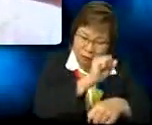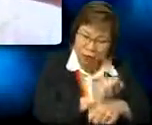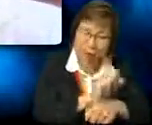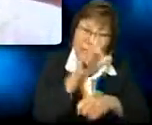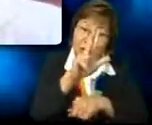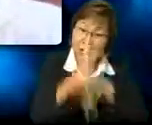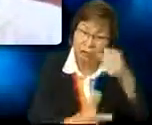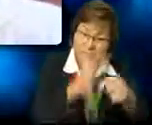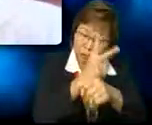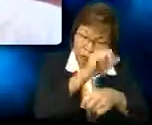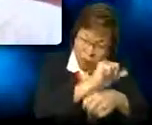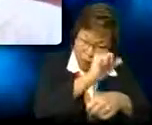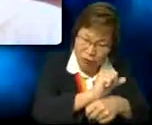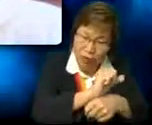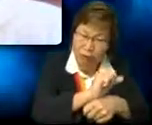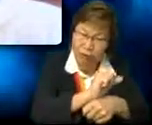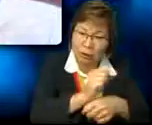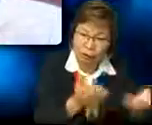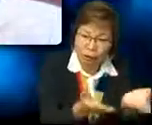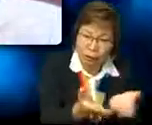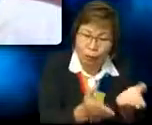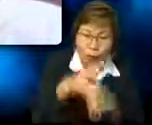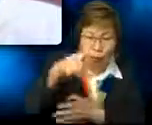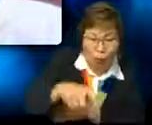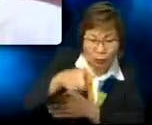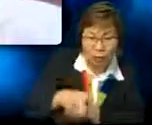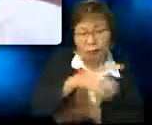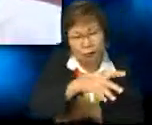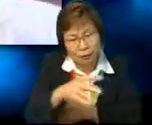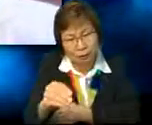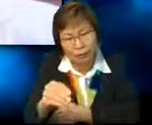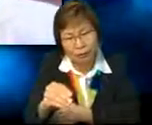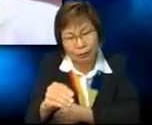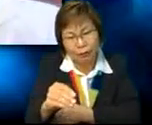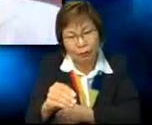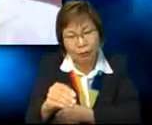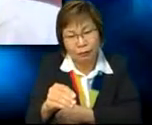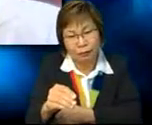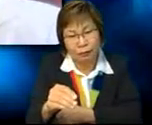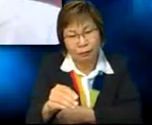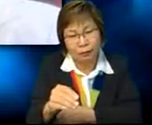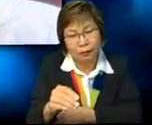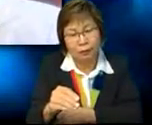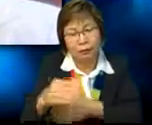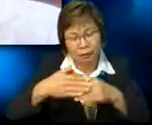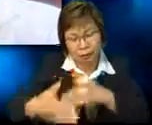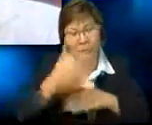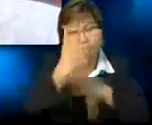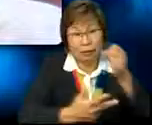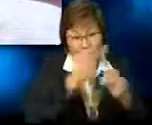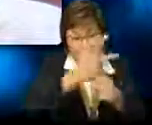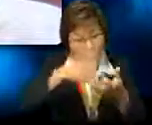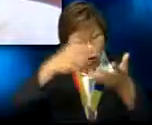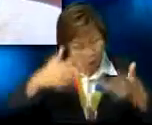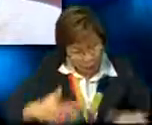selama 3 tahun iaitu perkhidmatan wajib, dan selepas mempunyai 3 tahun